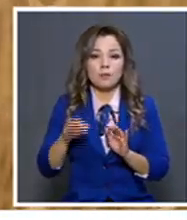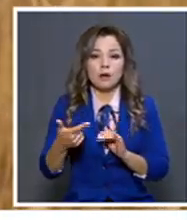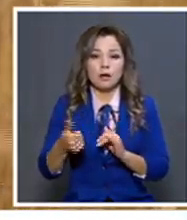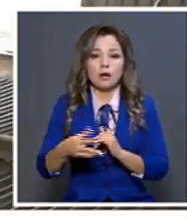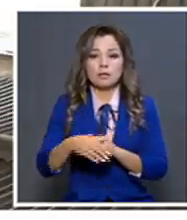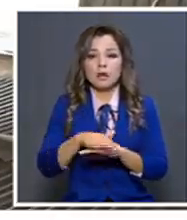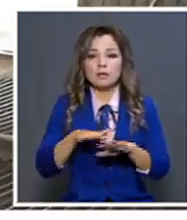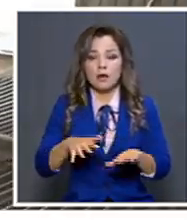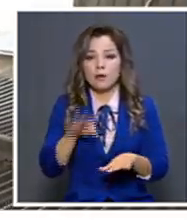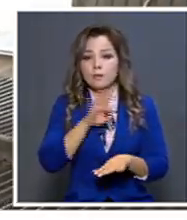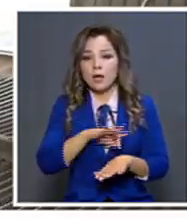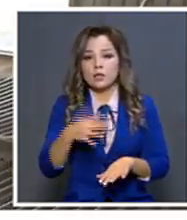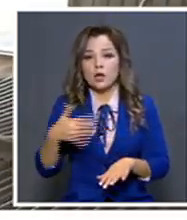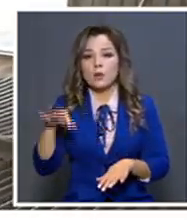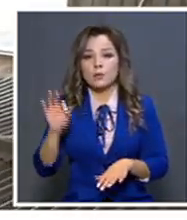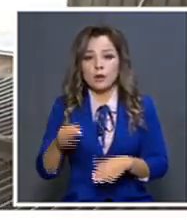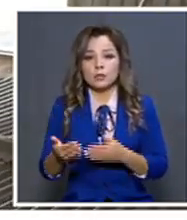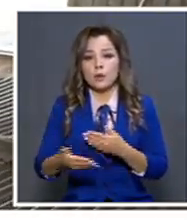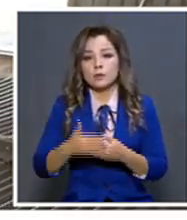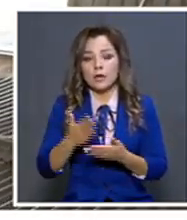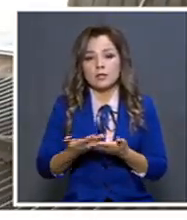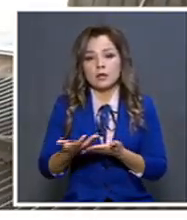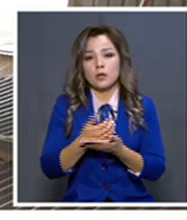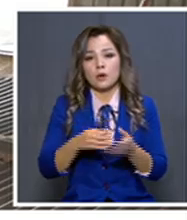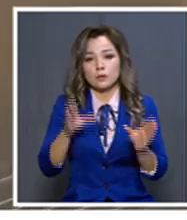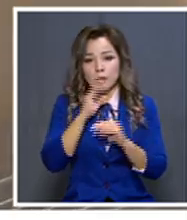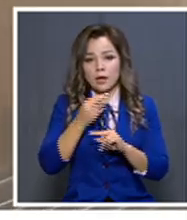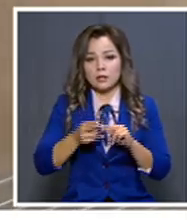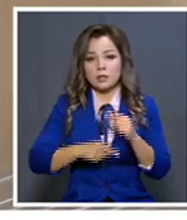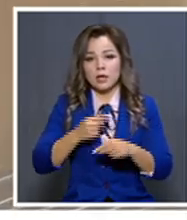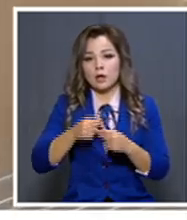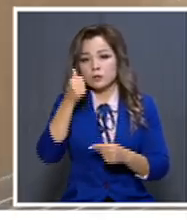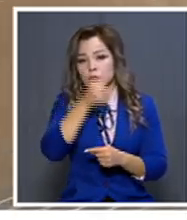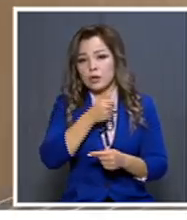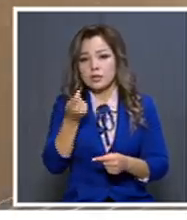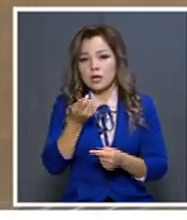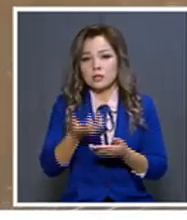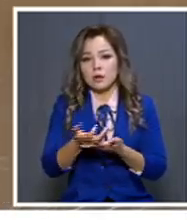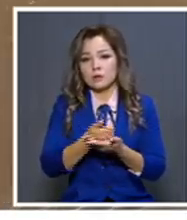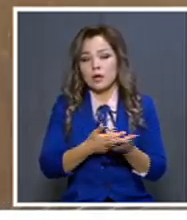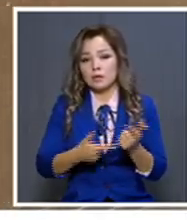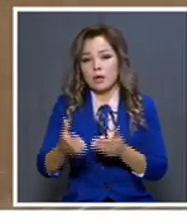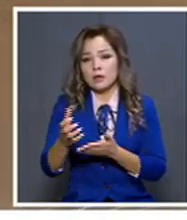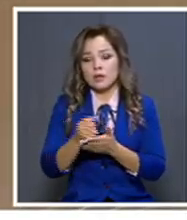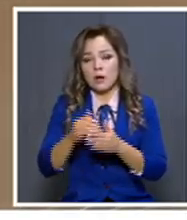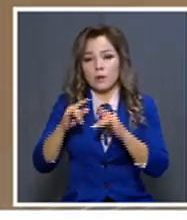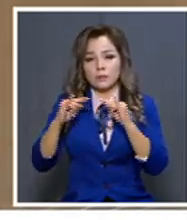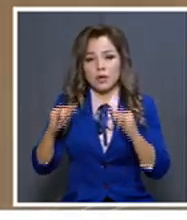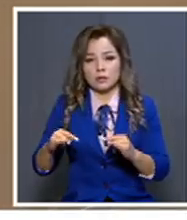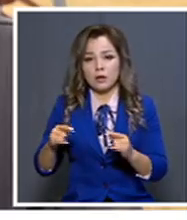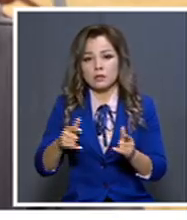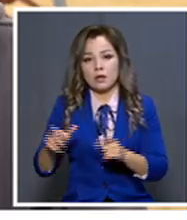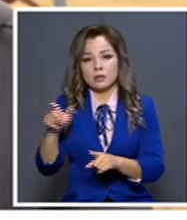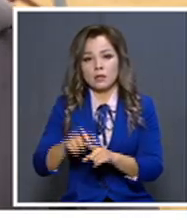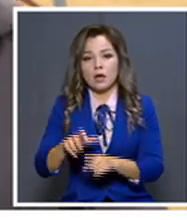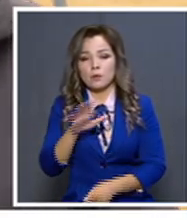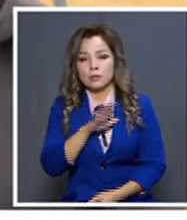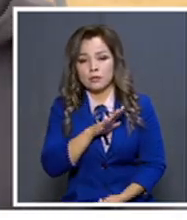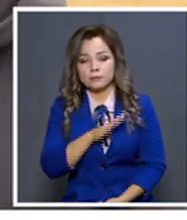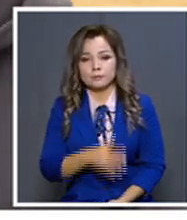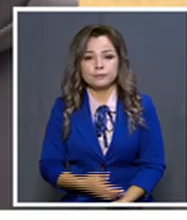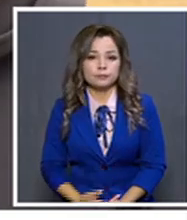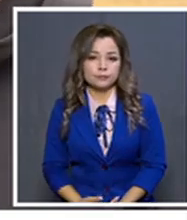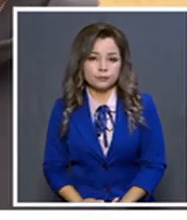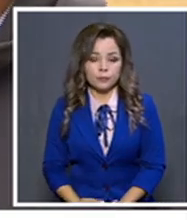салған. Өнімнің 50%-ға жуығын жинап алды. Келер жылдың тұқымын дайындап қамбаға кіргізді. Естественно, научно